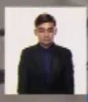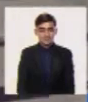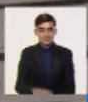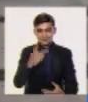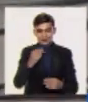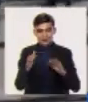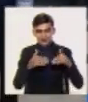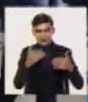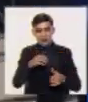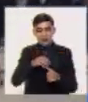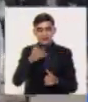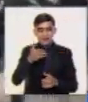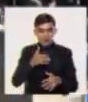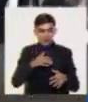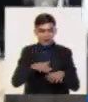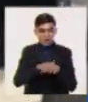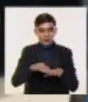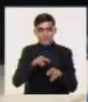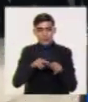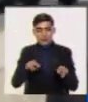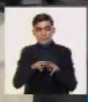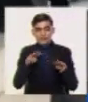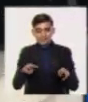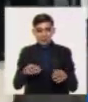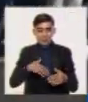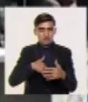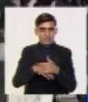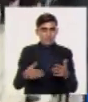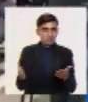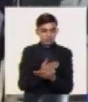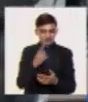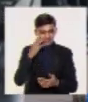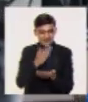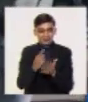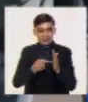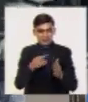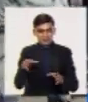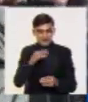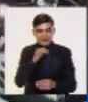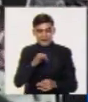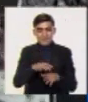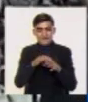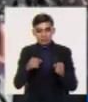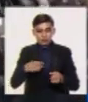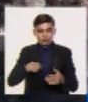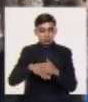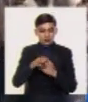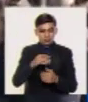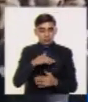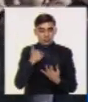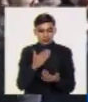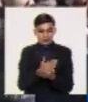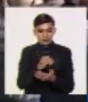Үш күннен бері Армения халқы премьер-министрлерінің отставкаға кетуін талап етіп жатса да, Никол Пашинянның биліктен кететін түрі жоқ.